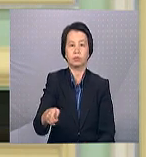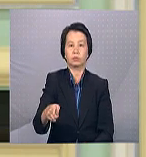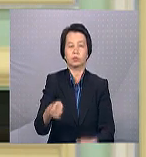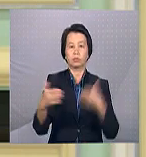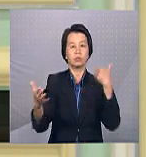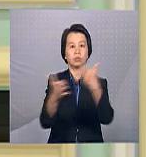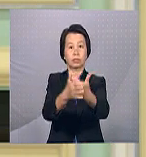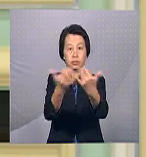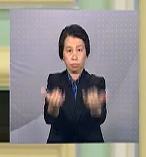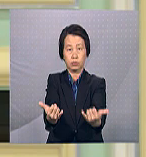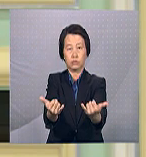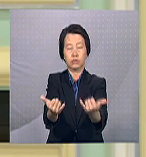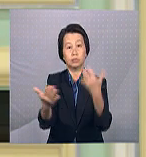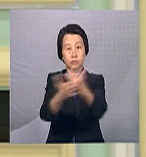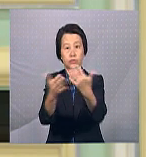hari ini